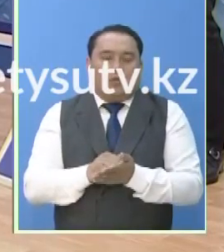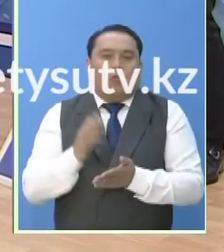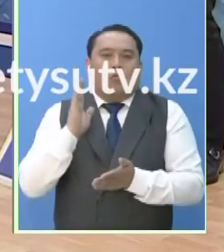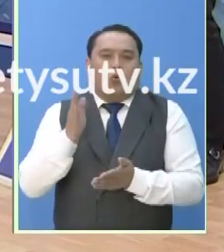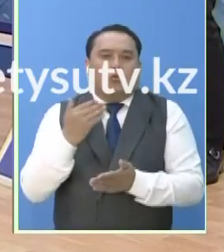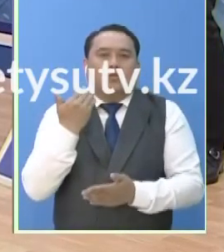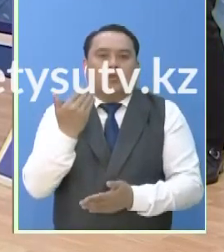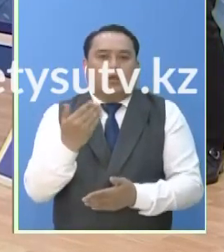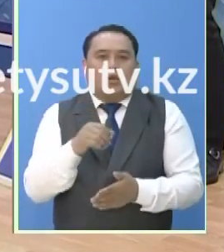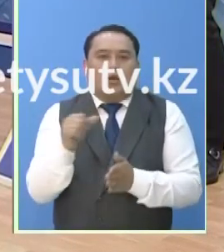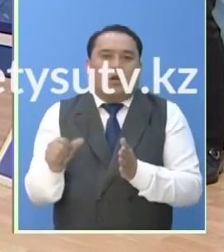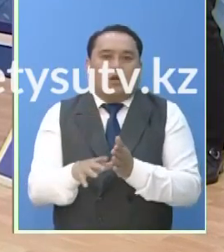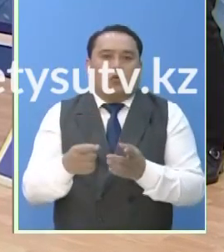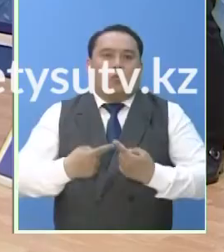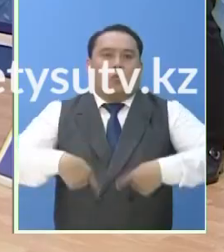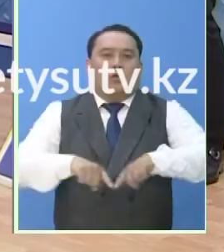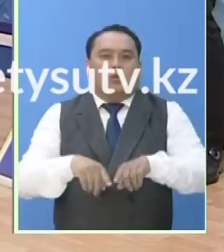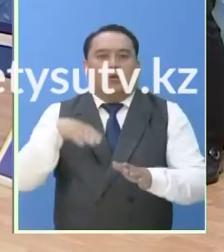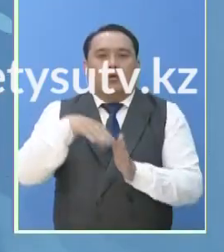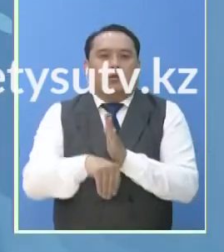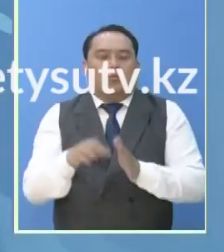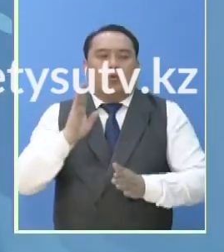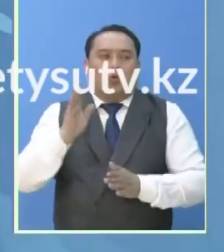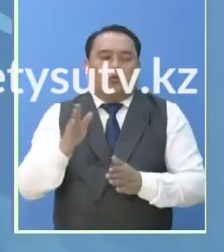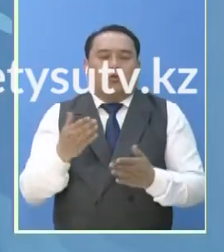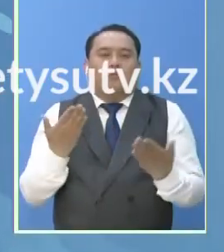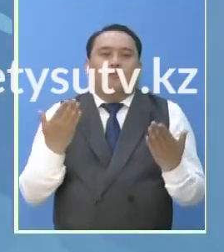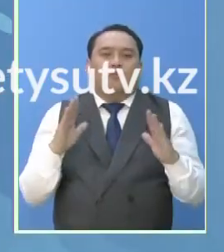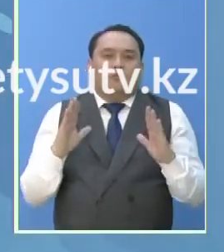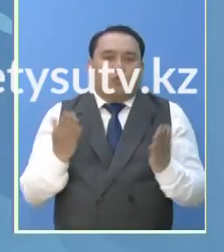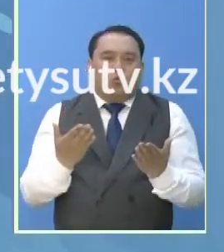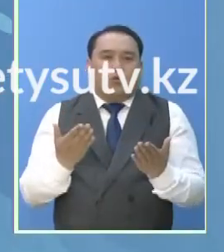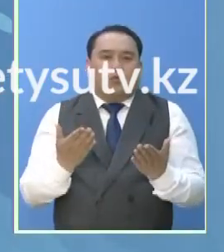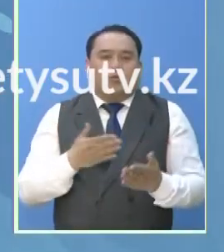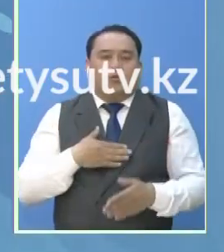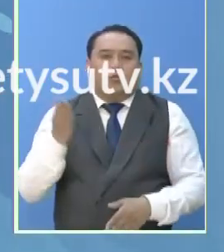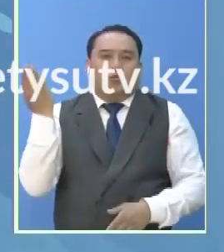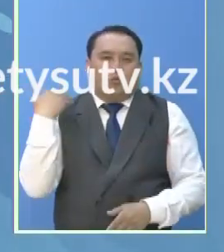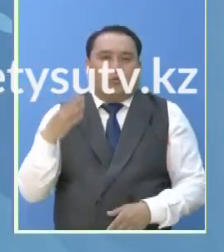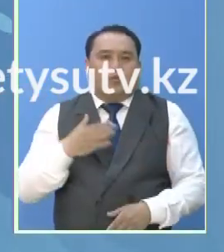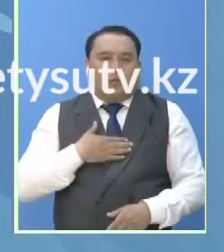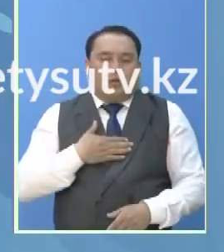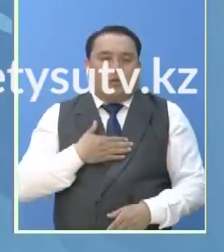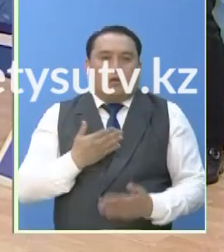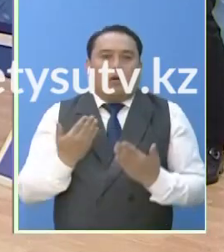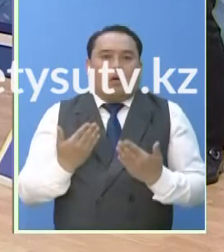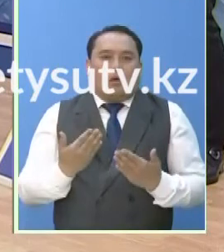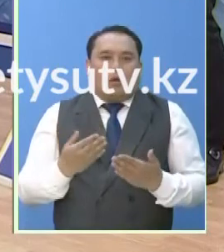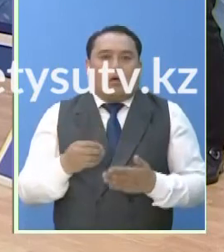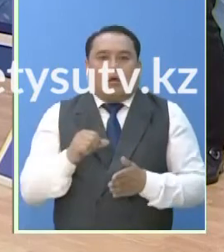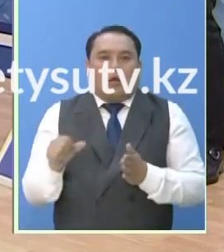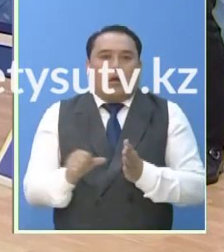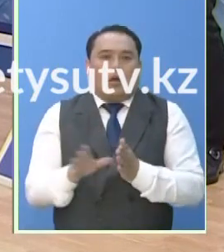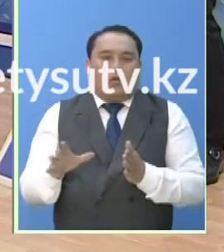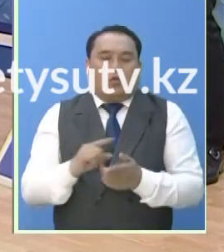баарлыгы жанагы электрондуу базага кирип келешекте мисалы биз бурун биздин кезимизде мисалы азыр бунун баары электрондуу болуп